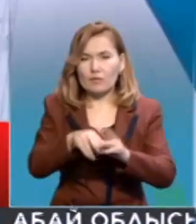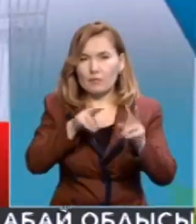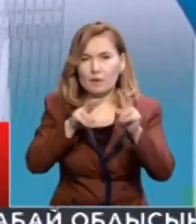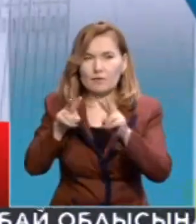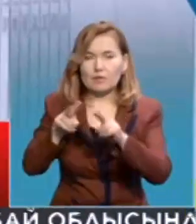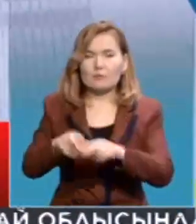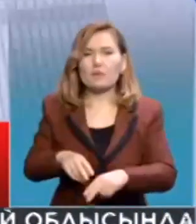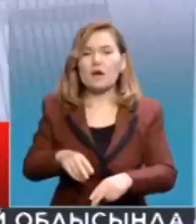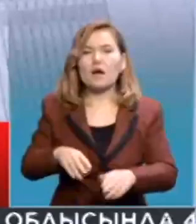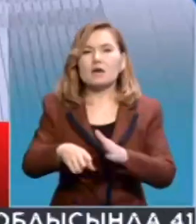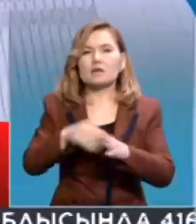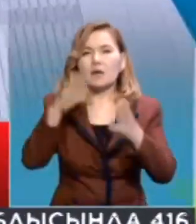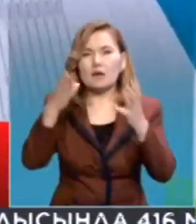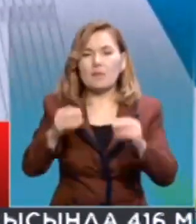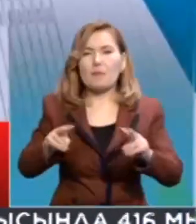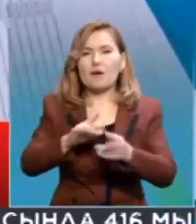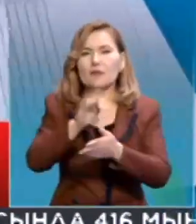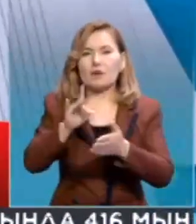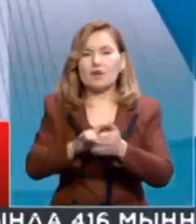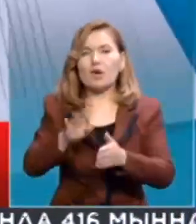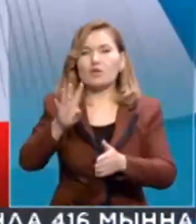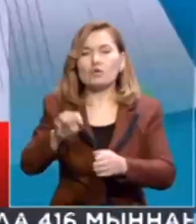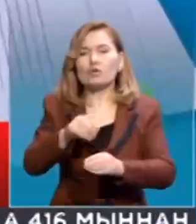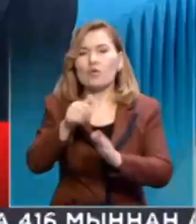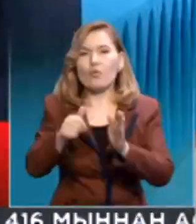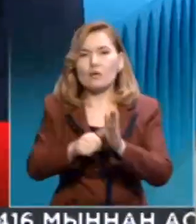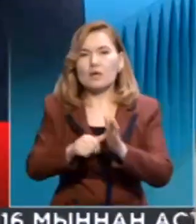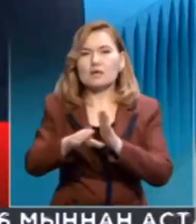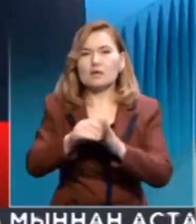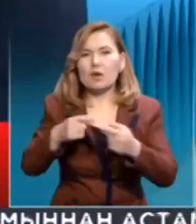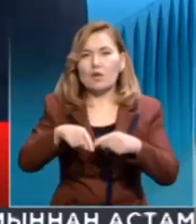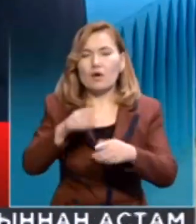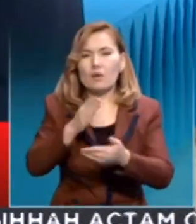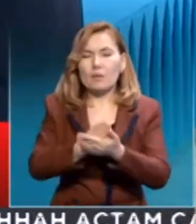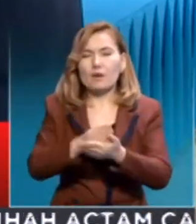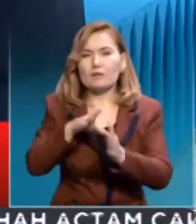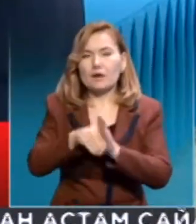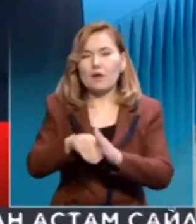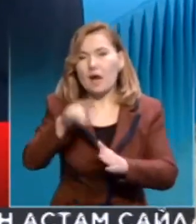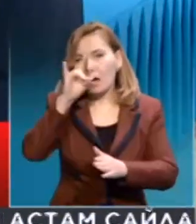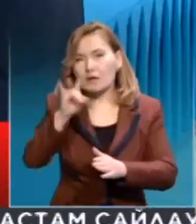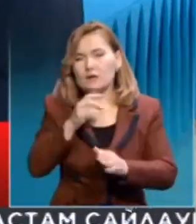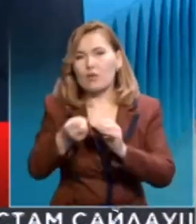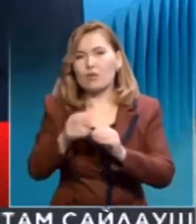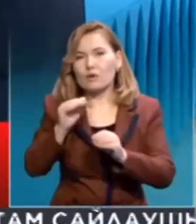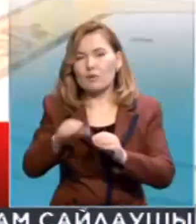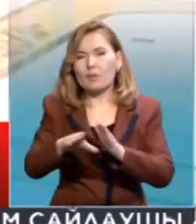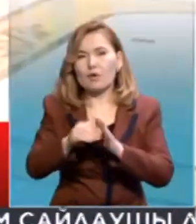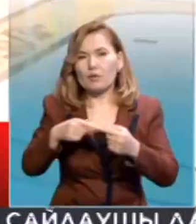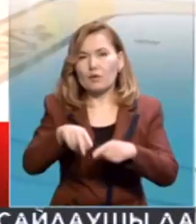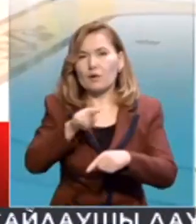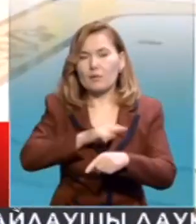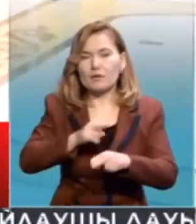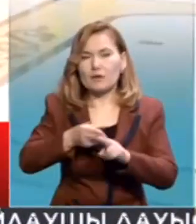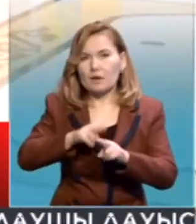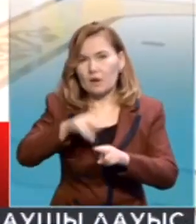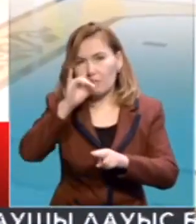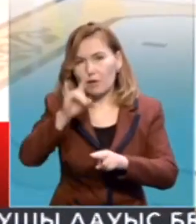ойлаймын. Сайлау күні Астанада 416 сайлау учаскесі жұмыс істейді. Ал ел бойынша 12 мыңнан астам учаске қызмет етеді. Дауыс